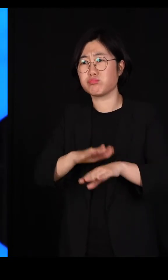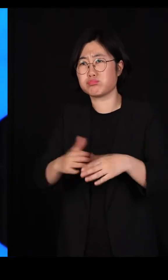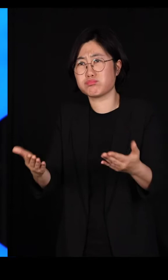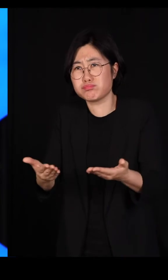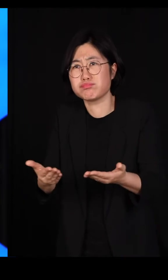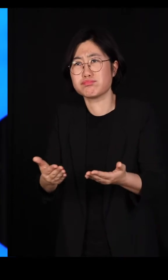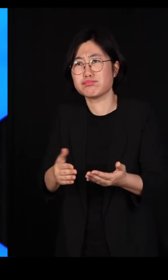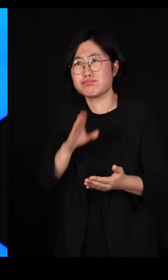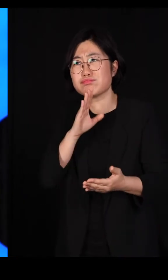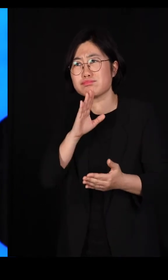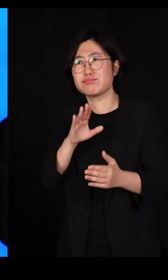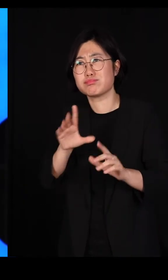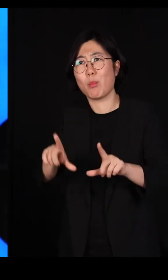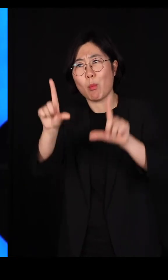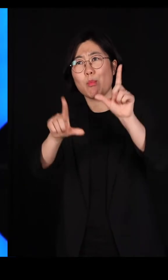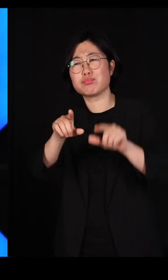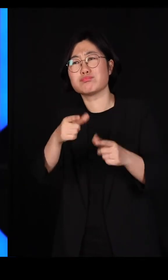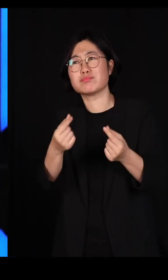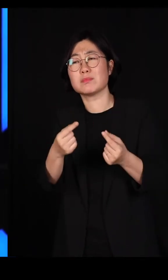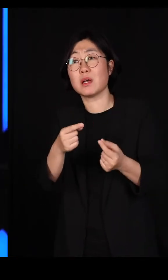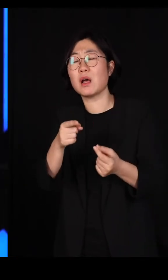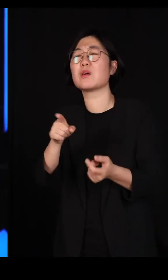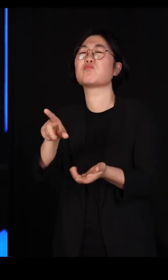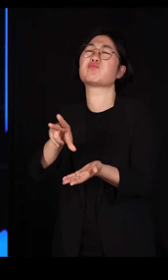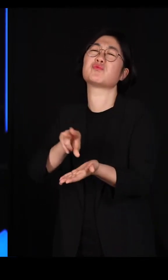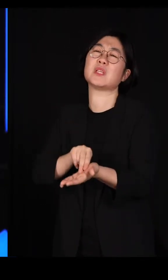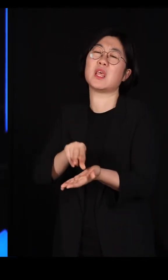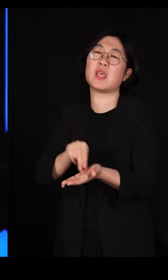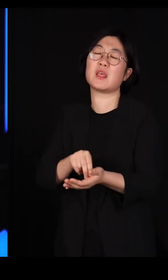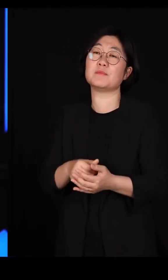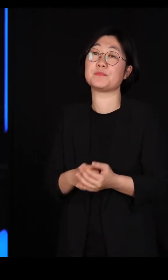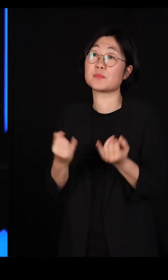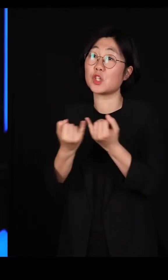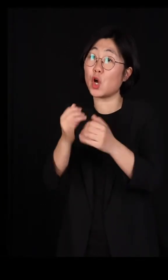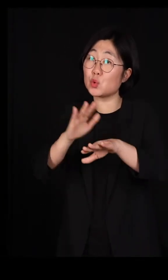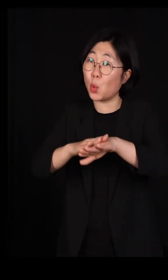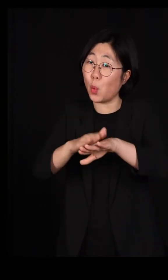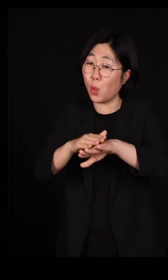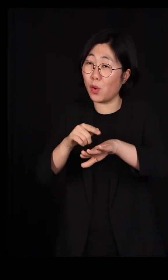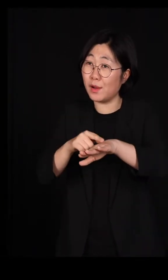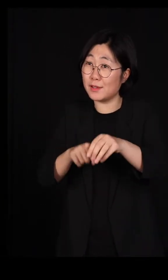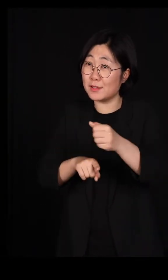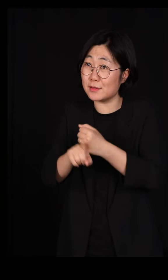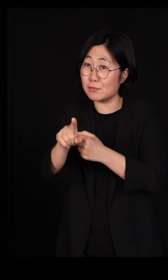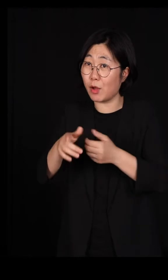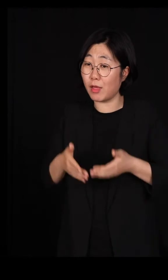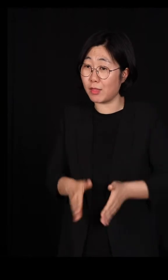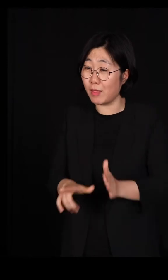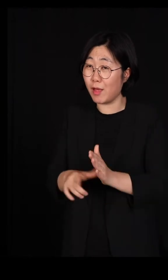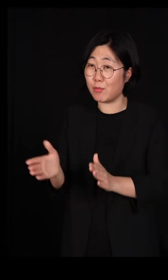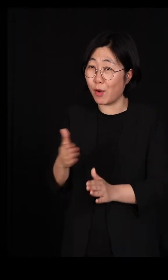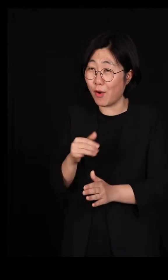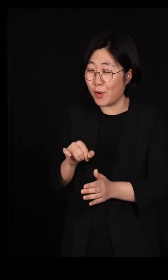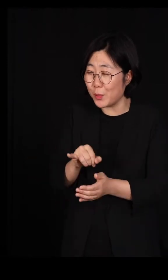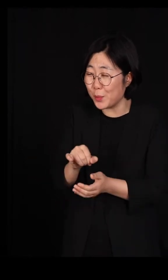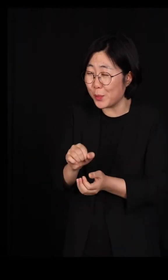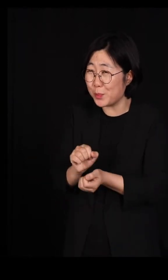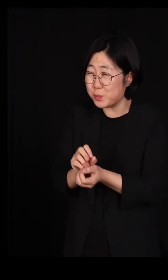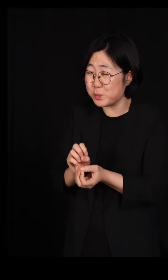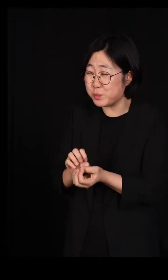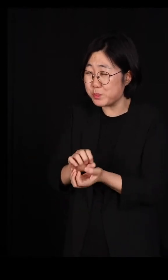실체의 모습을 직면해야 되는 문제인 거죠. 여자의 손이 무슨 여자 손은 날 때부터